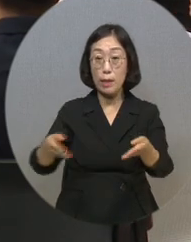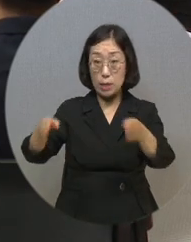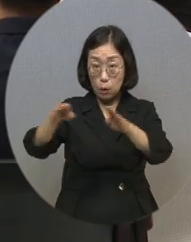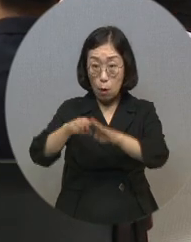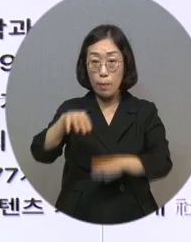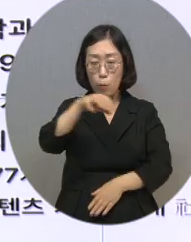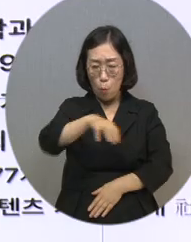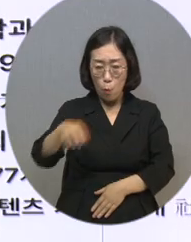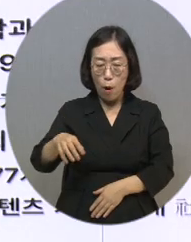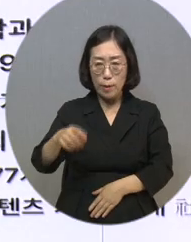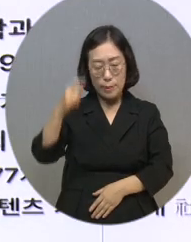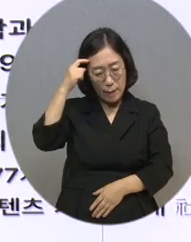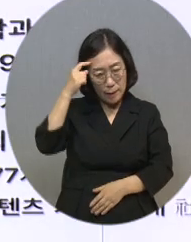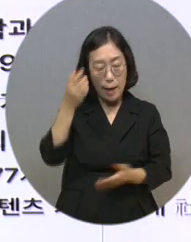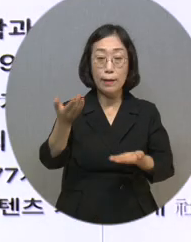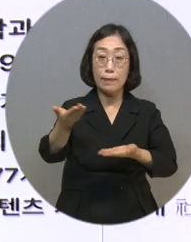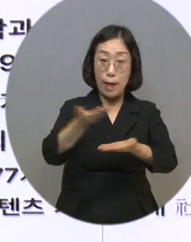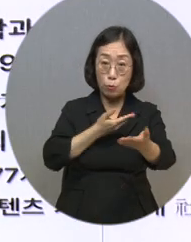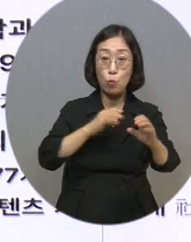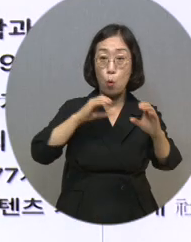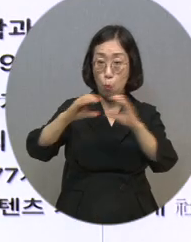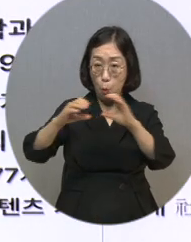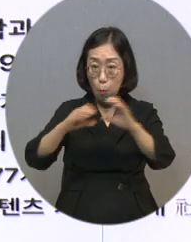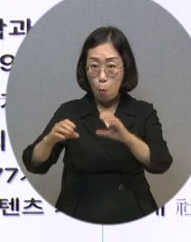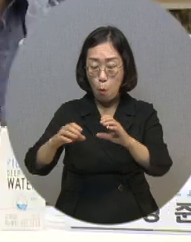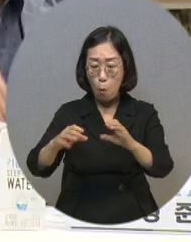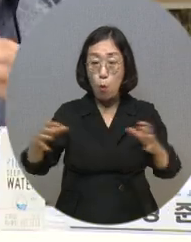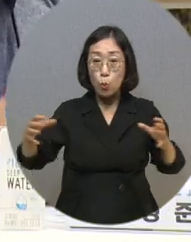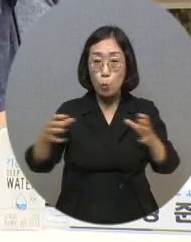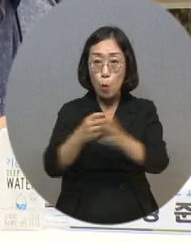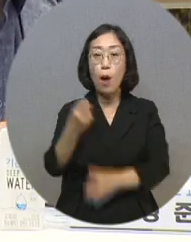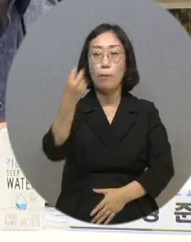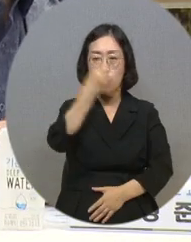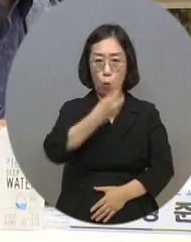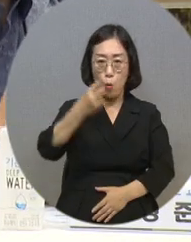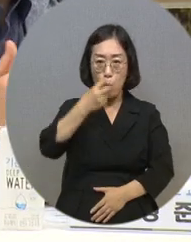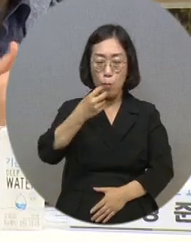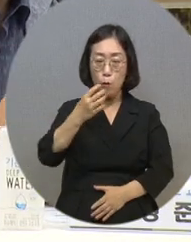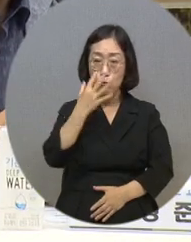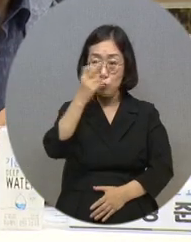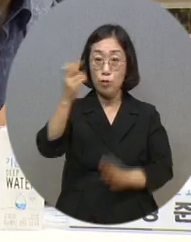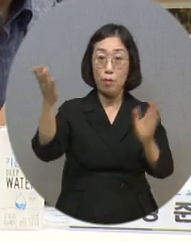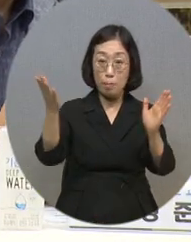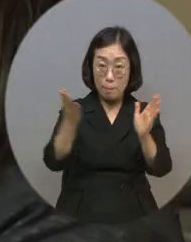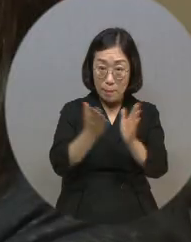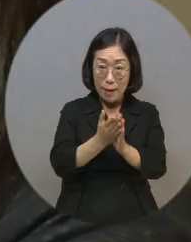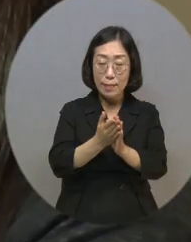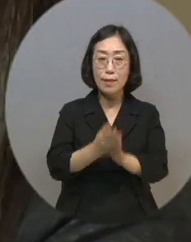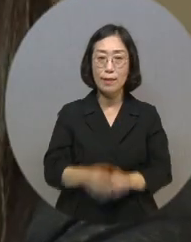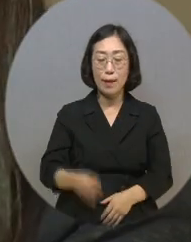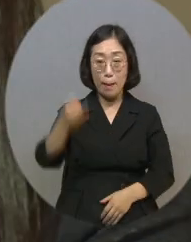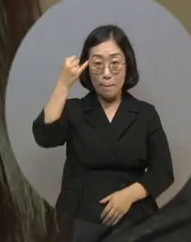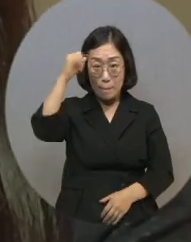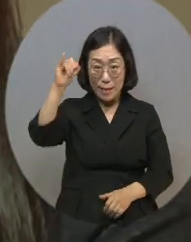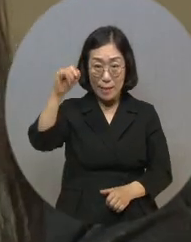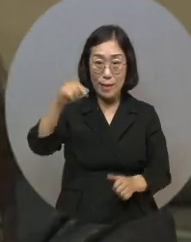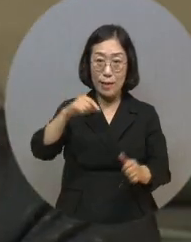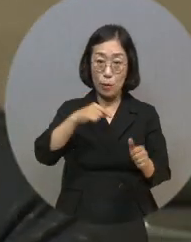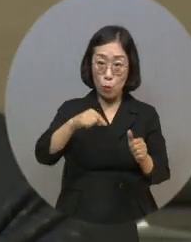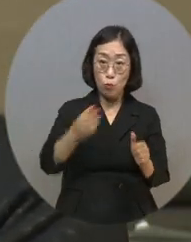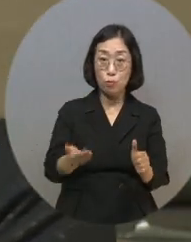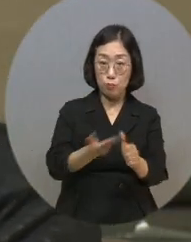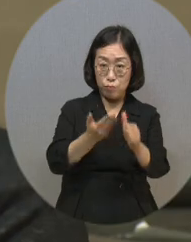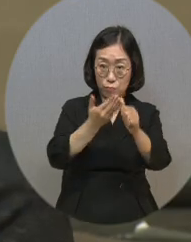계획을 공유하기 위해 지역 연계 통합 돌봄, 순천형 창의 인재를 육성, 정주형 특화 교육에